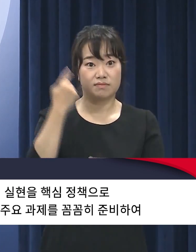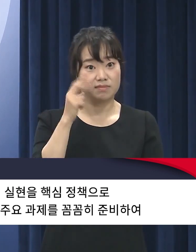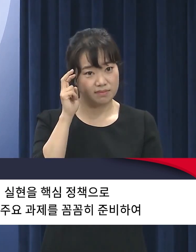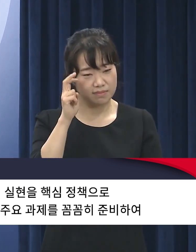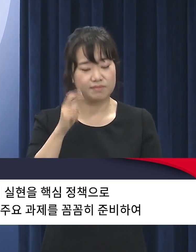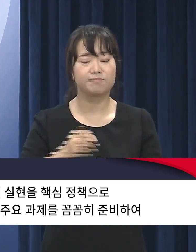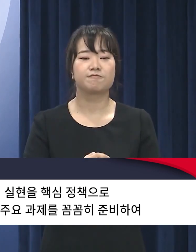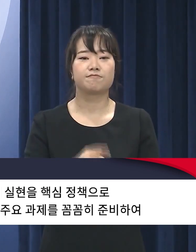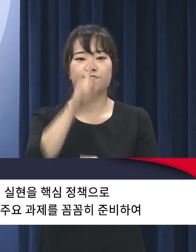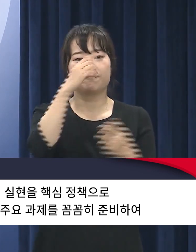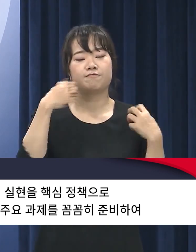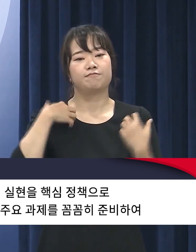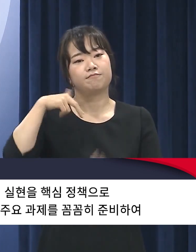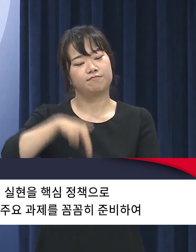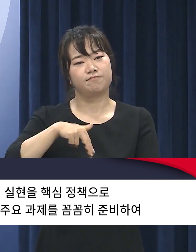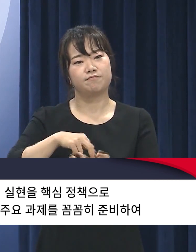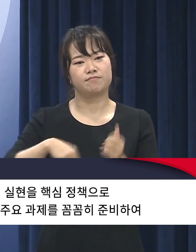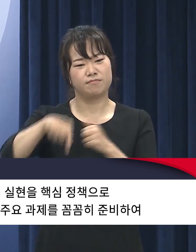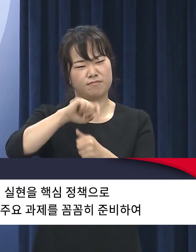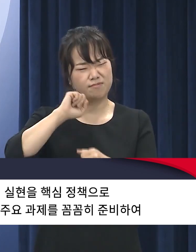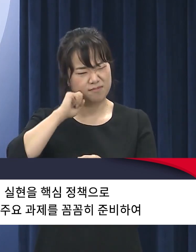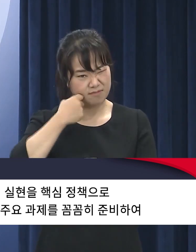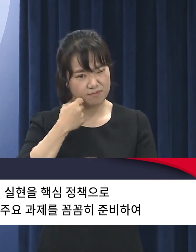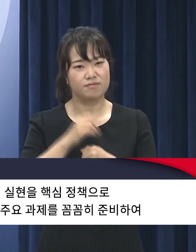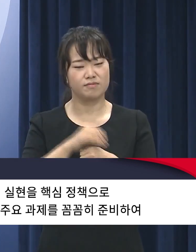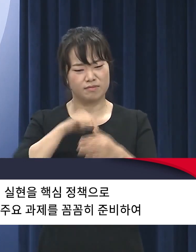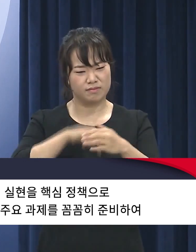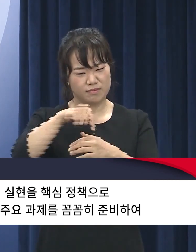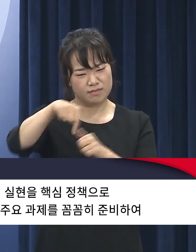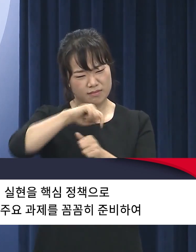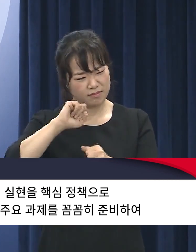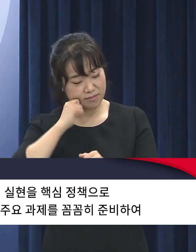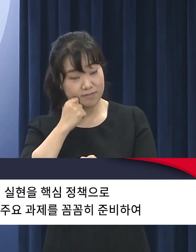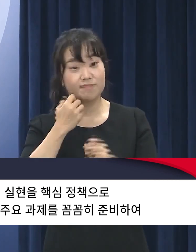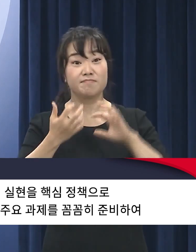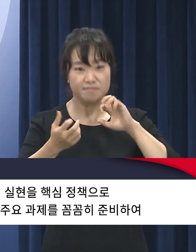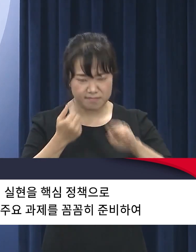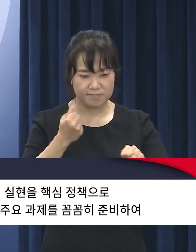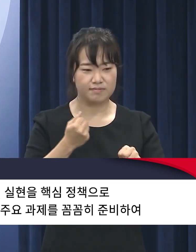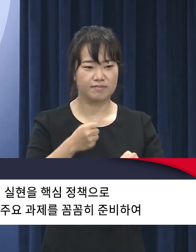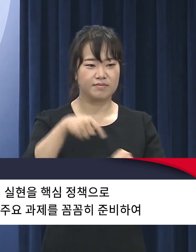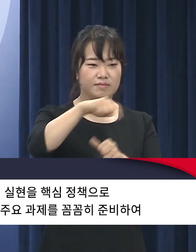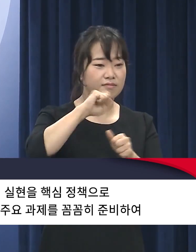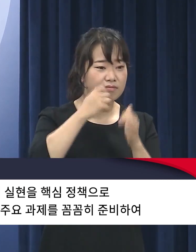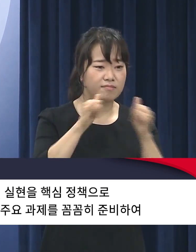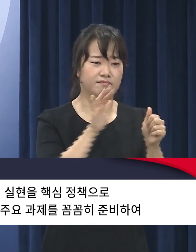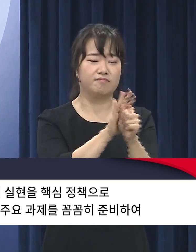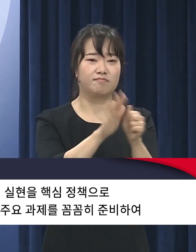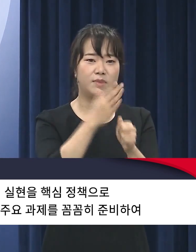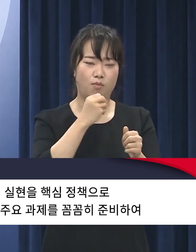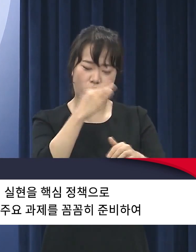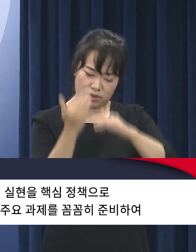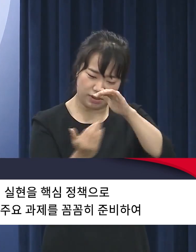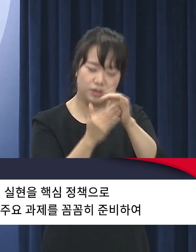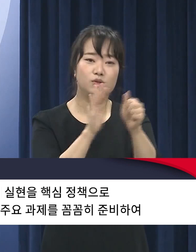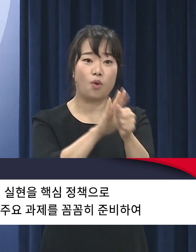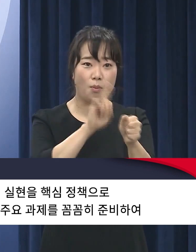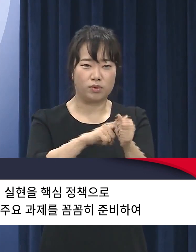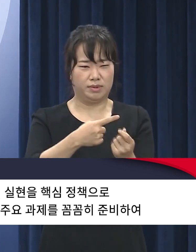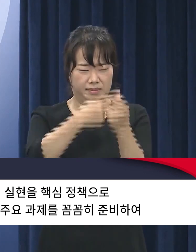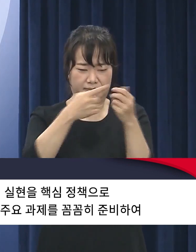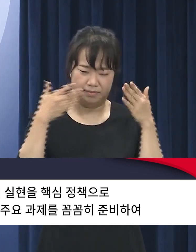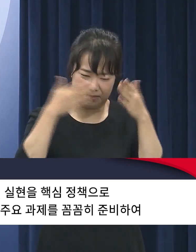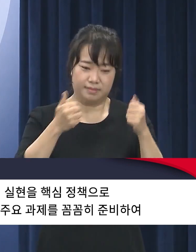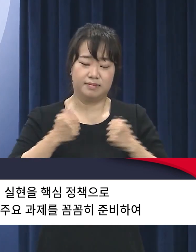기대됩니다. 정부에서는 어려운 내외적 여건 속에서도 약자 복지 실현을 핵심 정책으로 추진하고